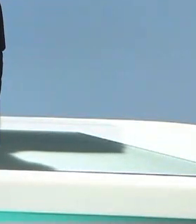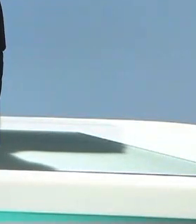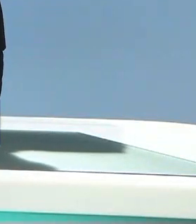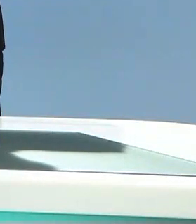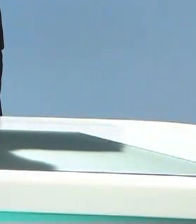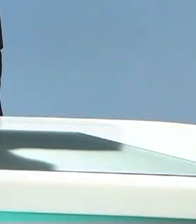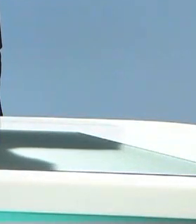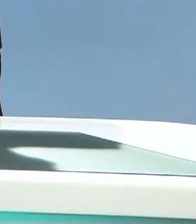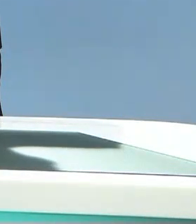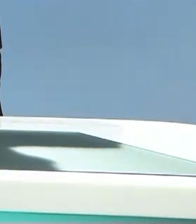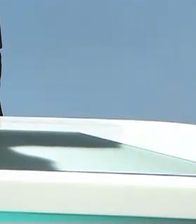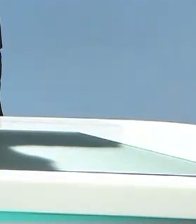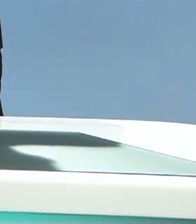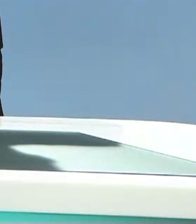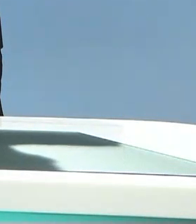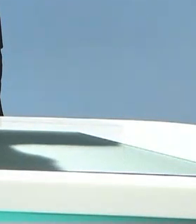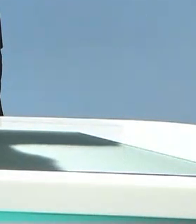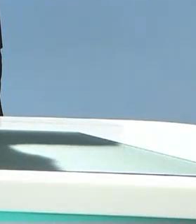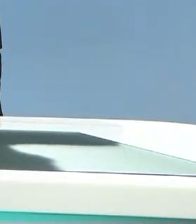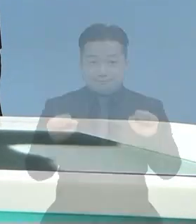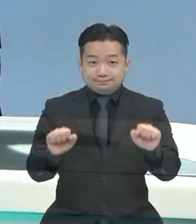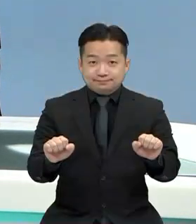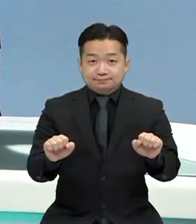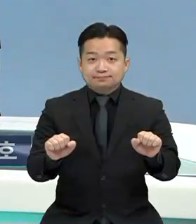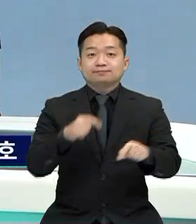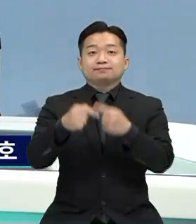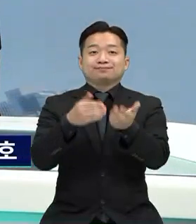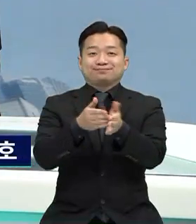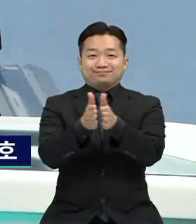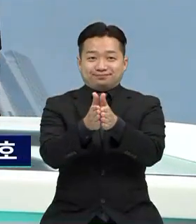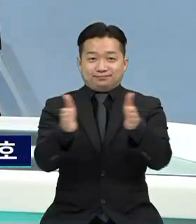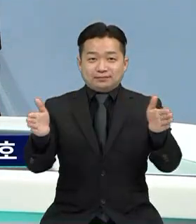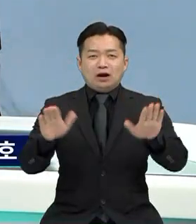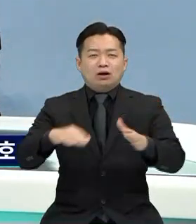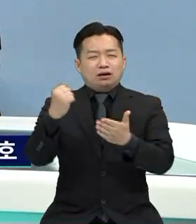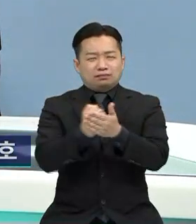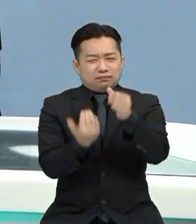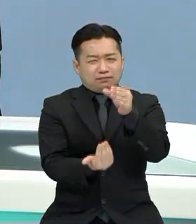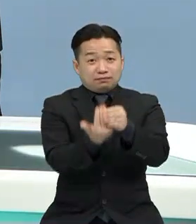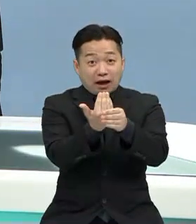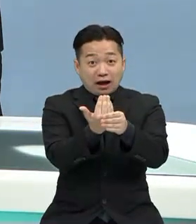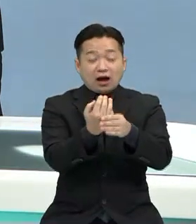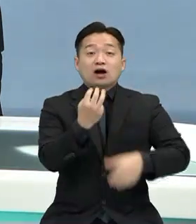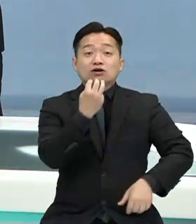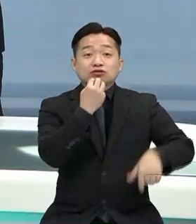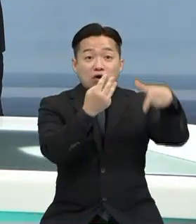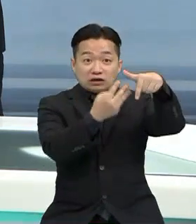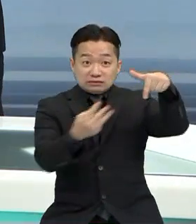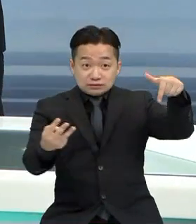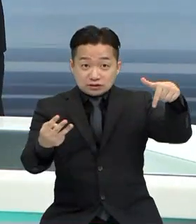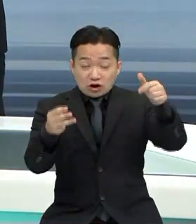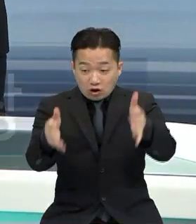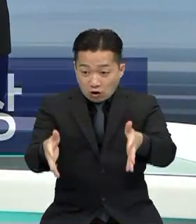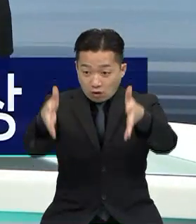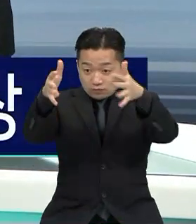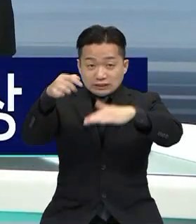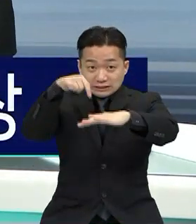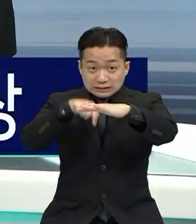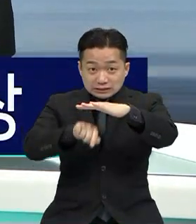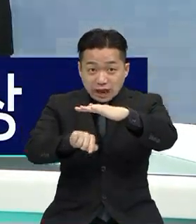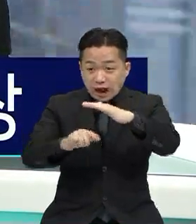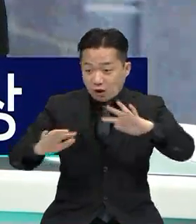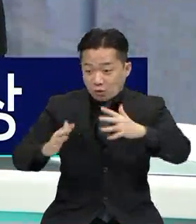여러분 안녕하십니까? 오늘 뉴스는 안타까운 사고 소식부터 전하겠습니다. 서울 금천구 건물 지하층에서 지하층